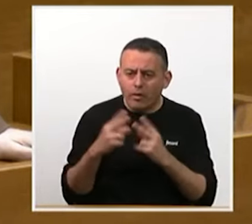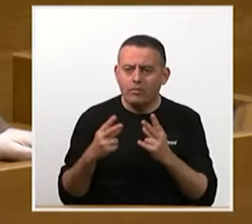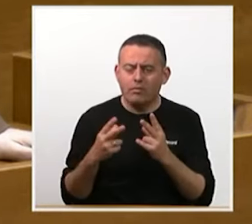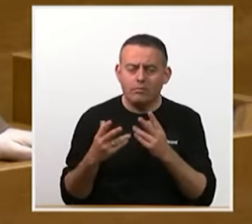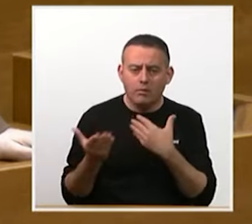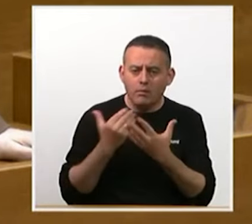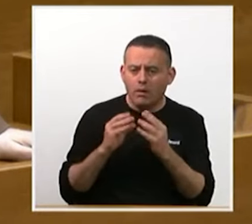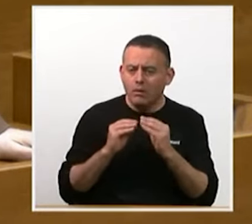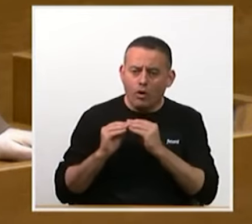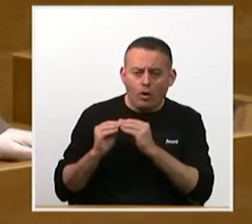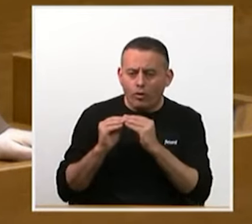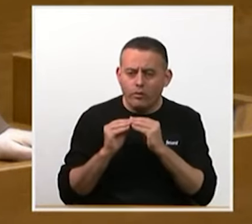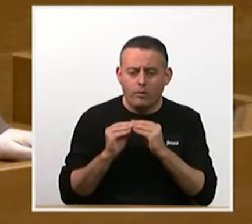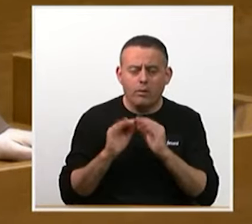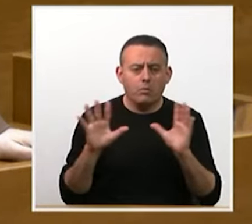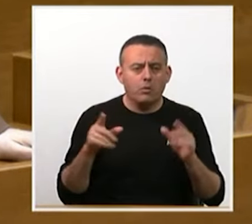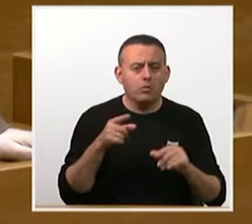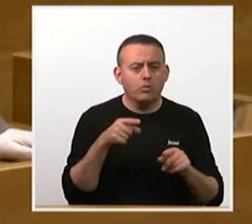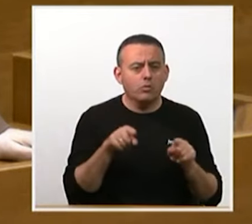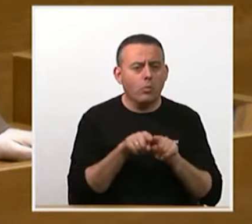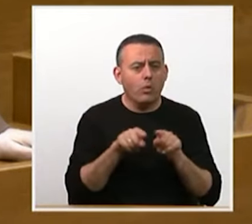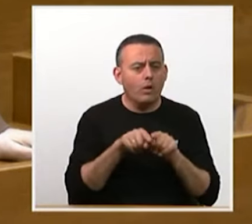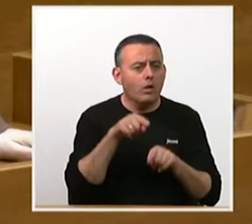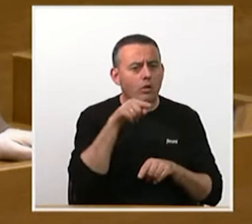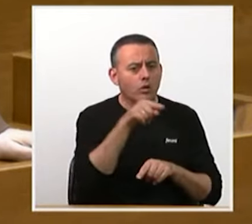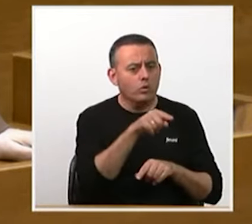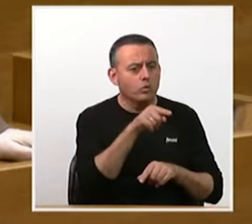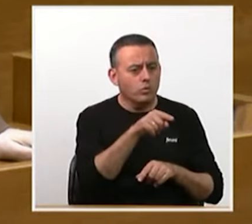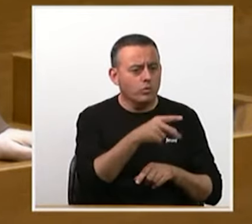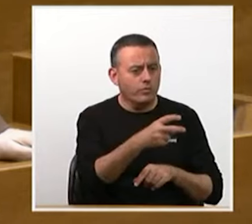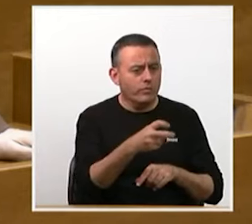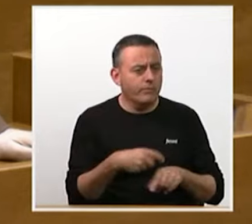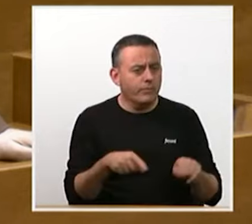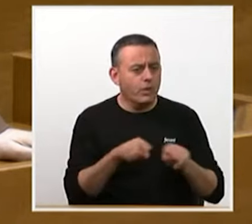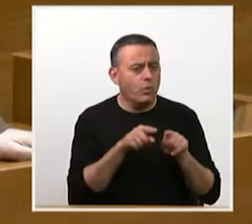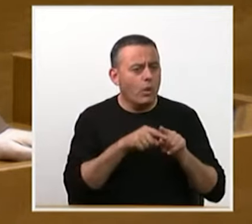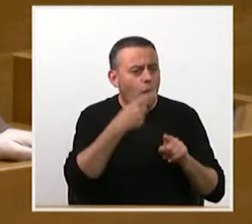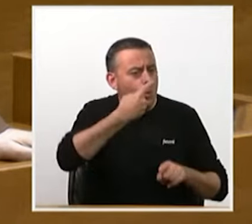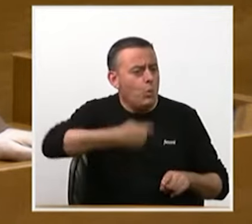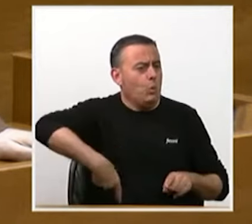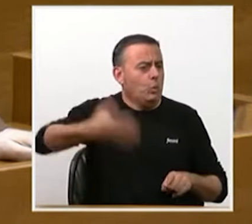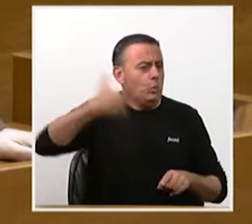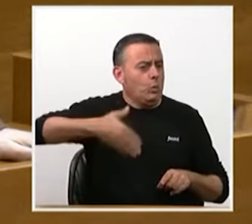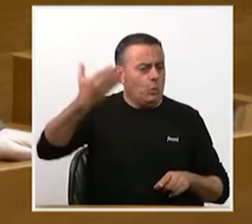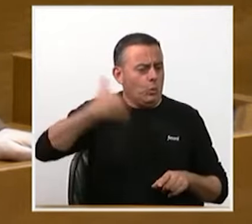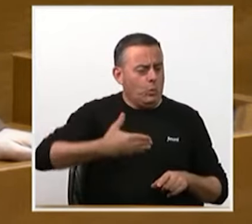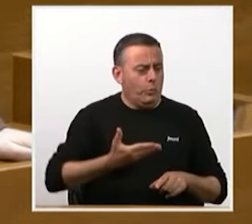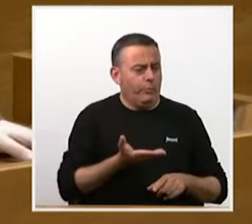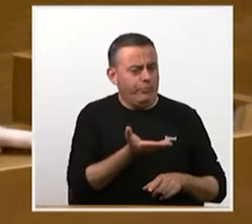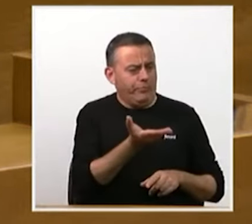uns troglodites, perquè el que acaba de fer així és de ser troglodita, és molt trist. Però